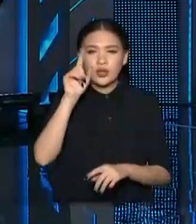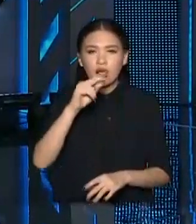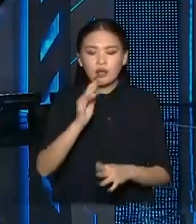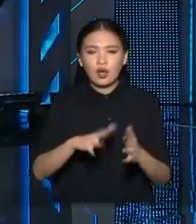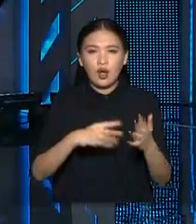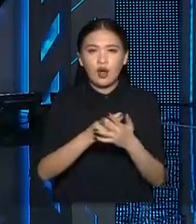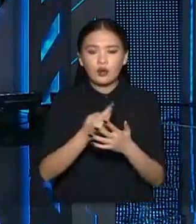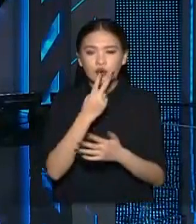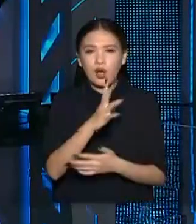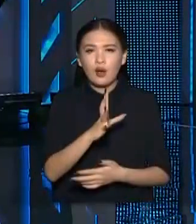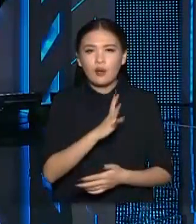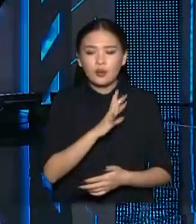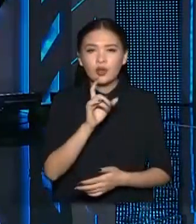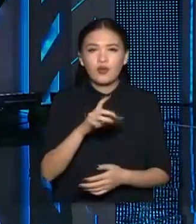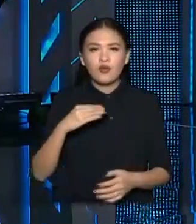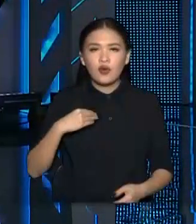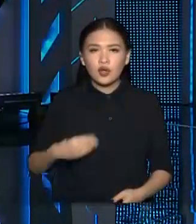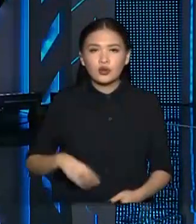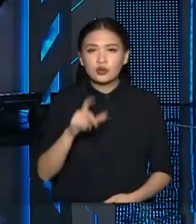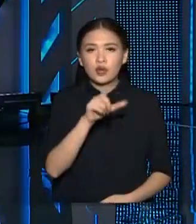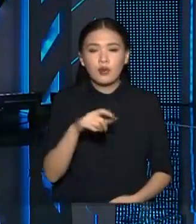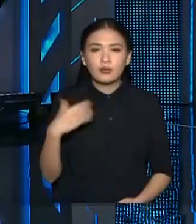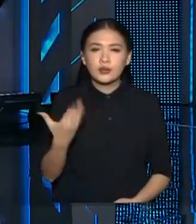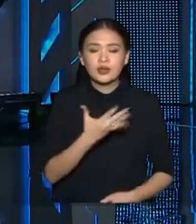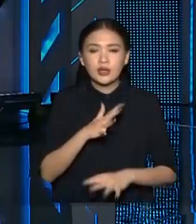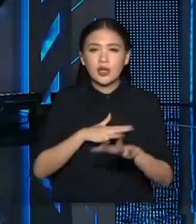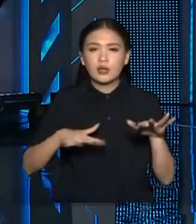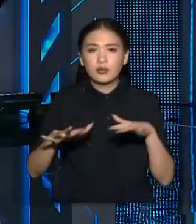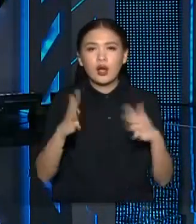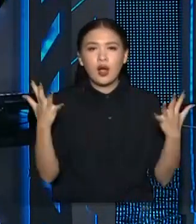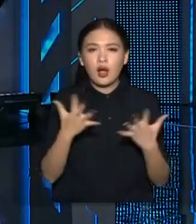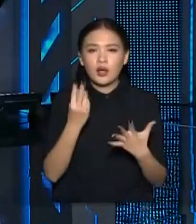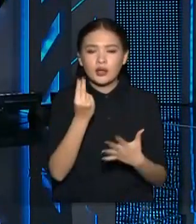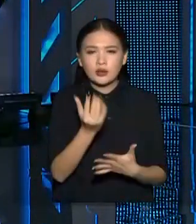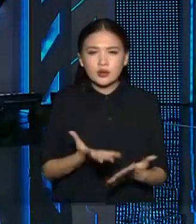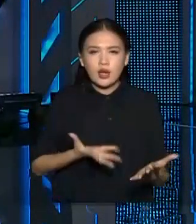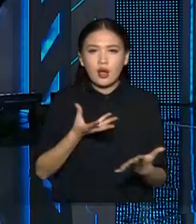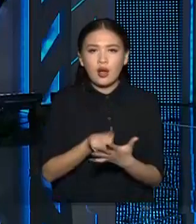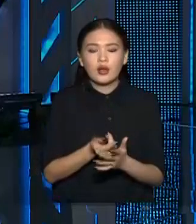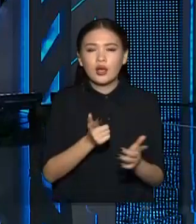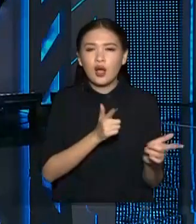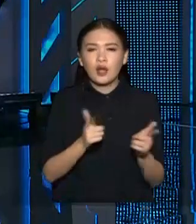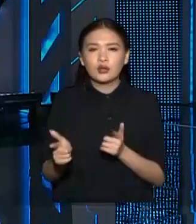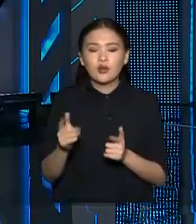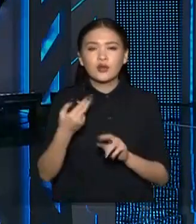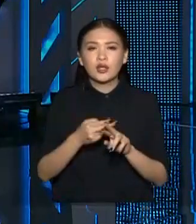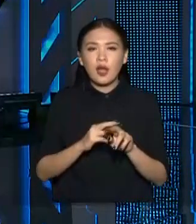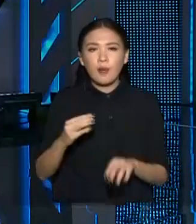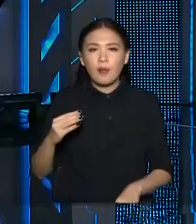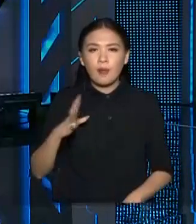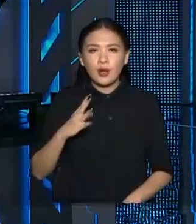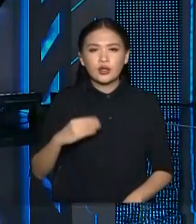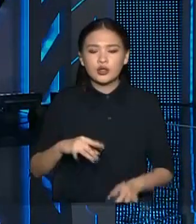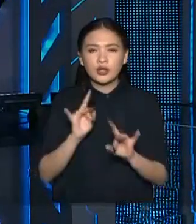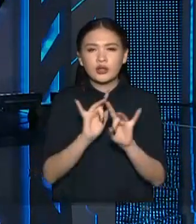мүмкіндіктерін таныстырады. Француздар біздің елде қандай салаларда инвестиция салуға ниет танытып отыр? Парижден